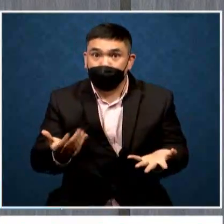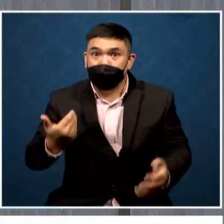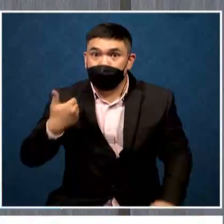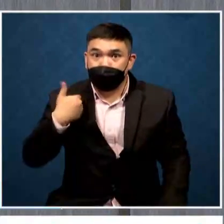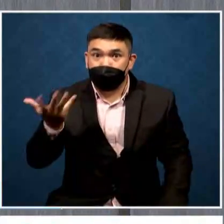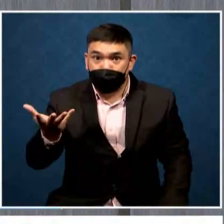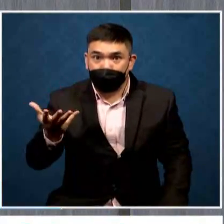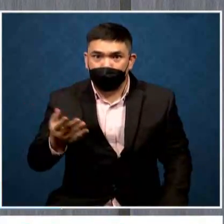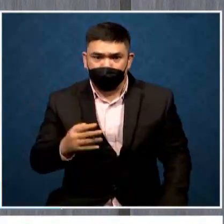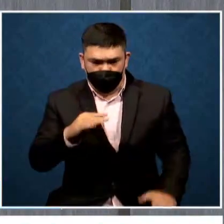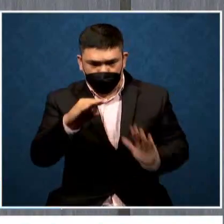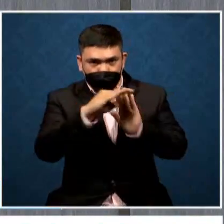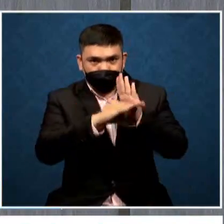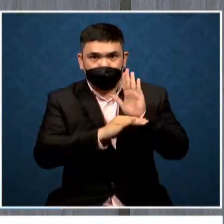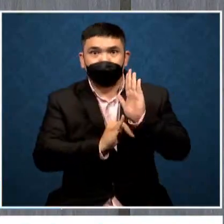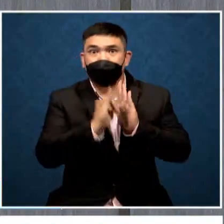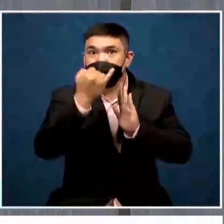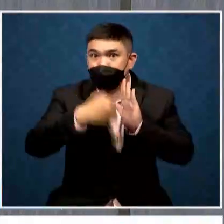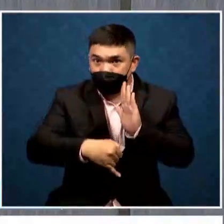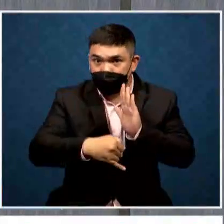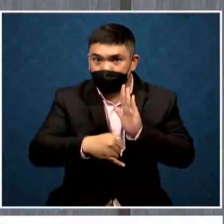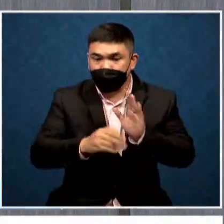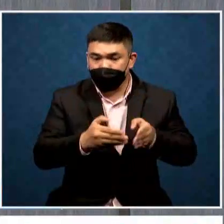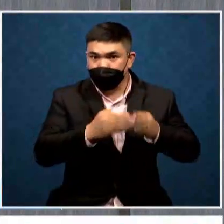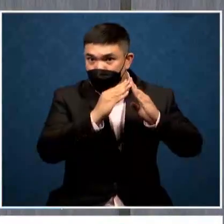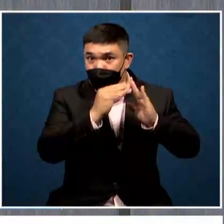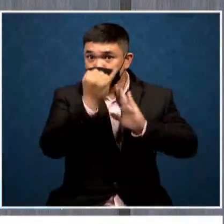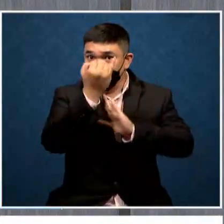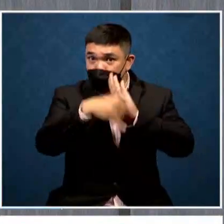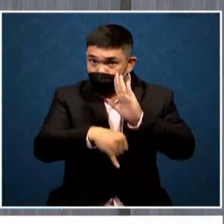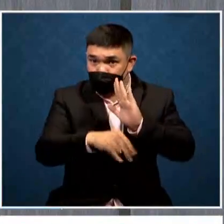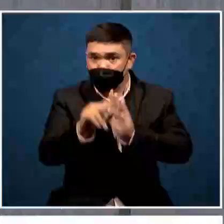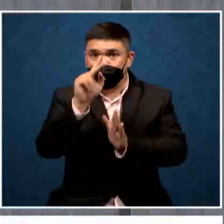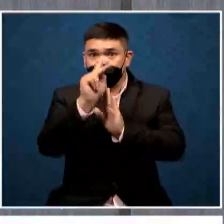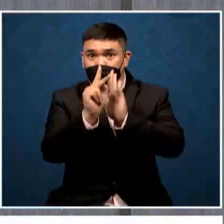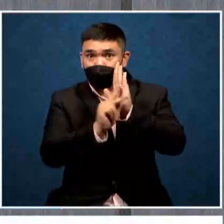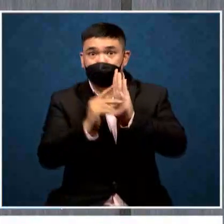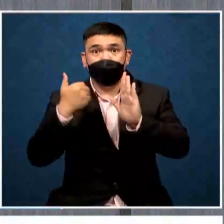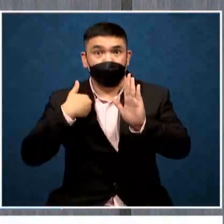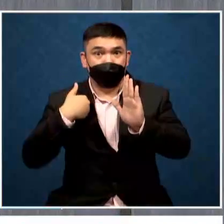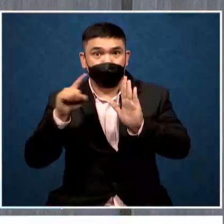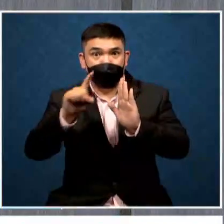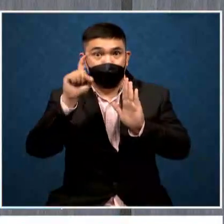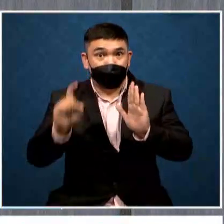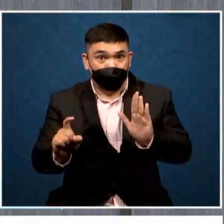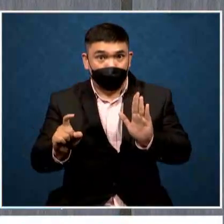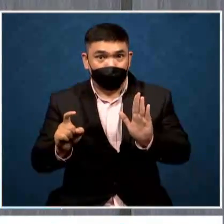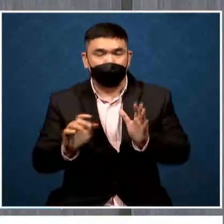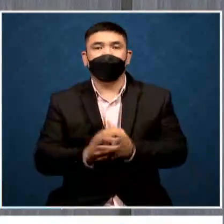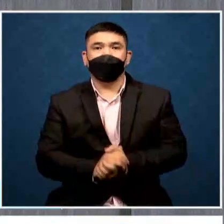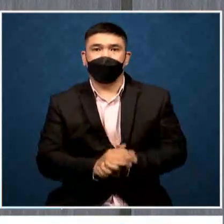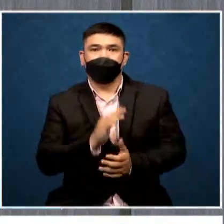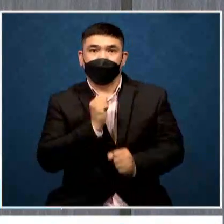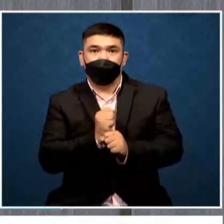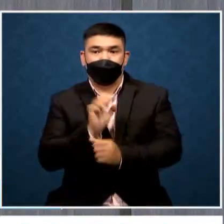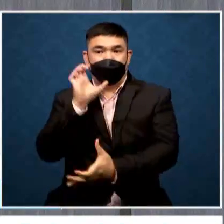ว่าได้ดำเนินการถูกต้องตามกฎหมายกฎระเบียบข้อบังคับประการใดหรือไม่และได้ดำเนินการกับ